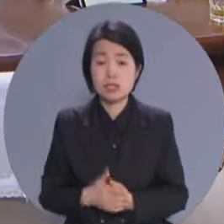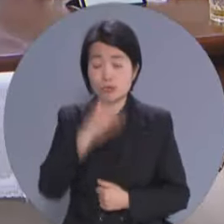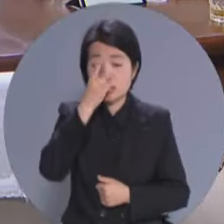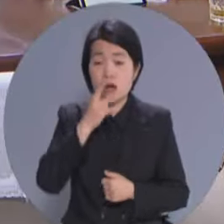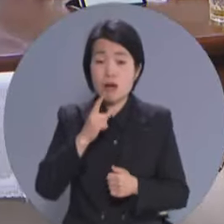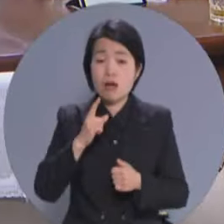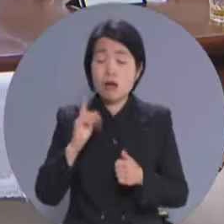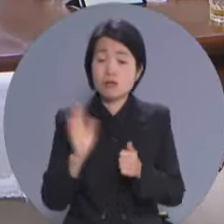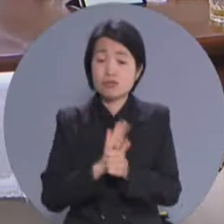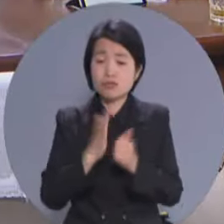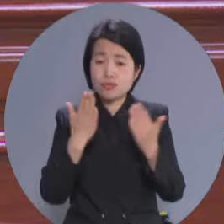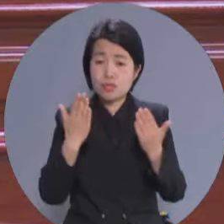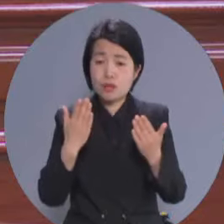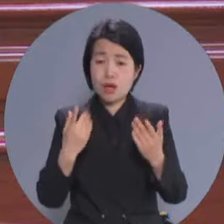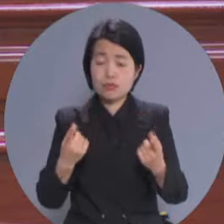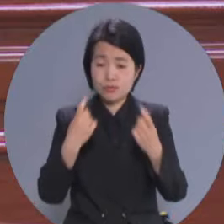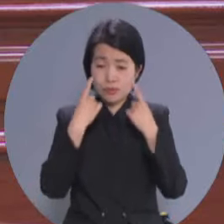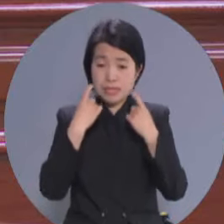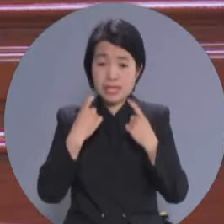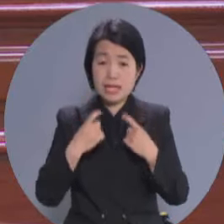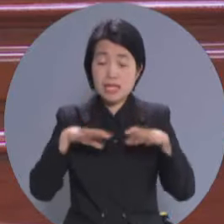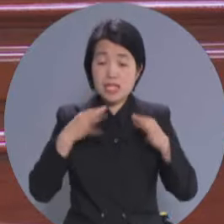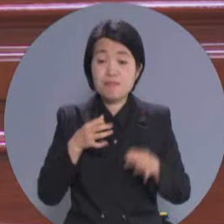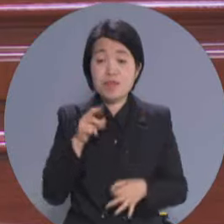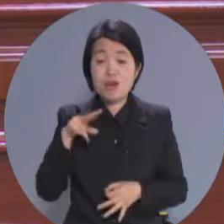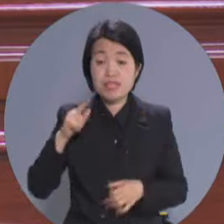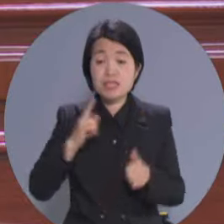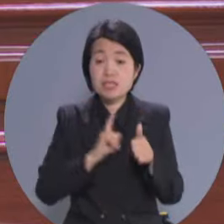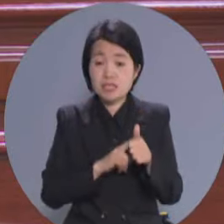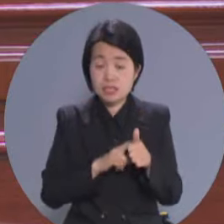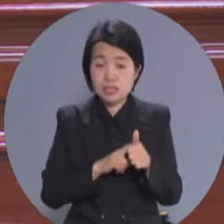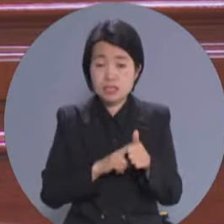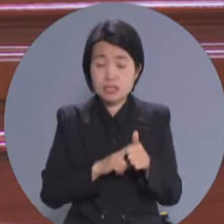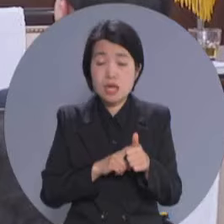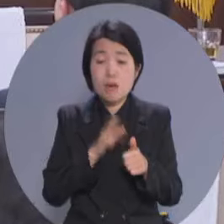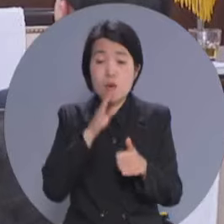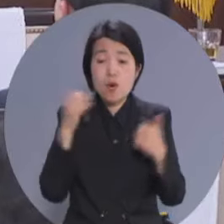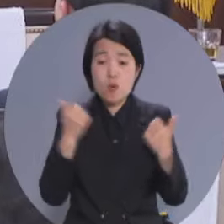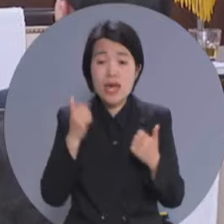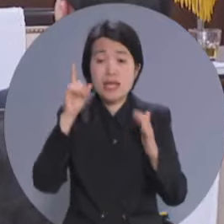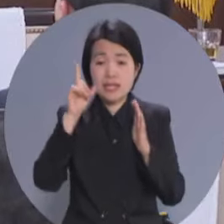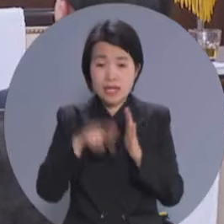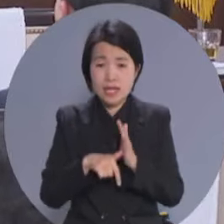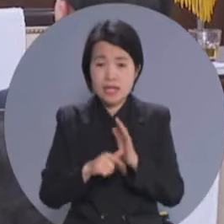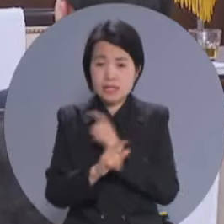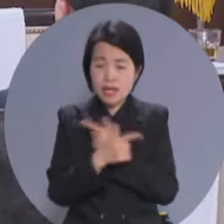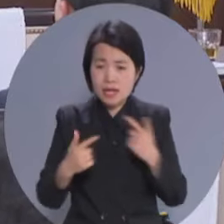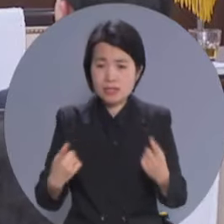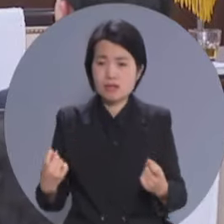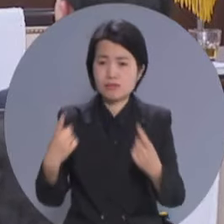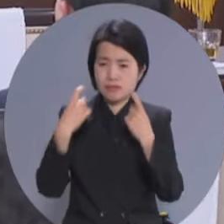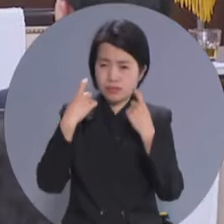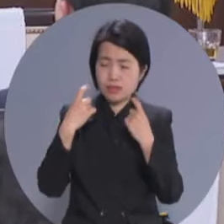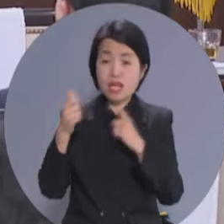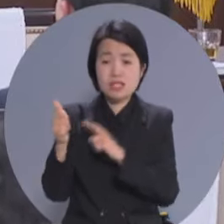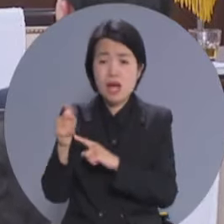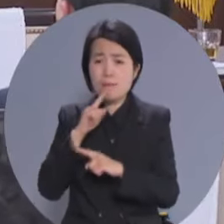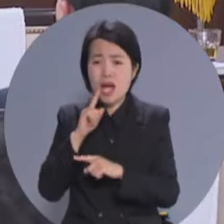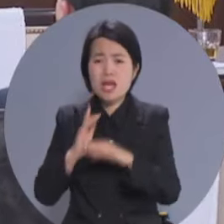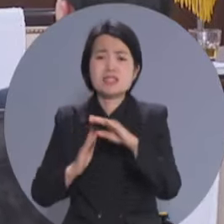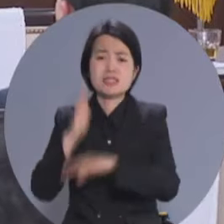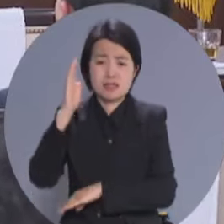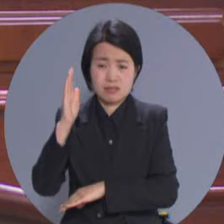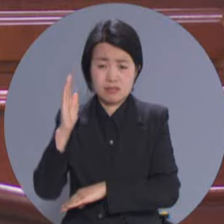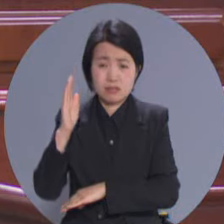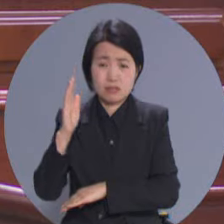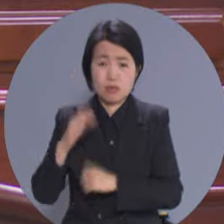특혜를 받은 의혹이 있다고 언급된 김영진 의원은 시의회 본회의 자리를 통해 각종 의혹 발언이 선을 넘고